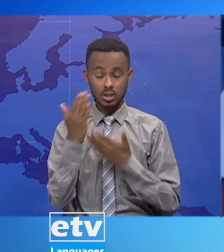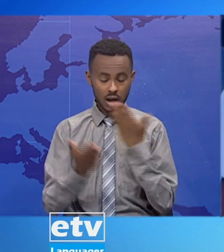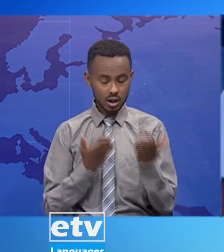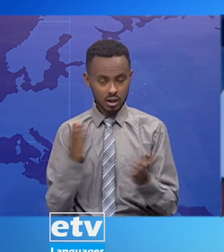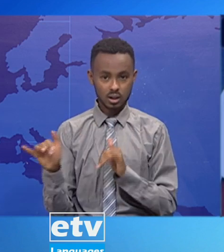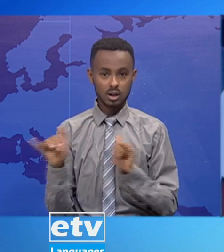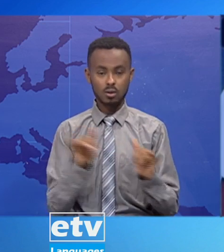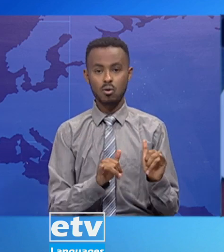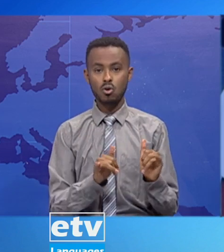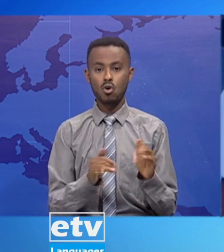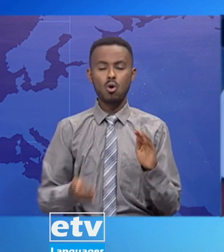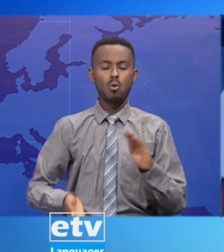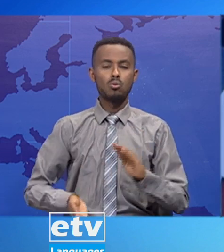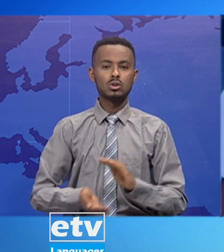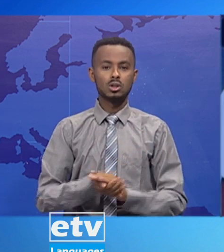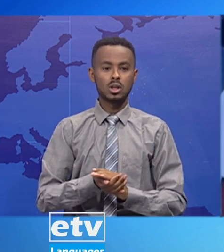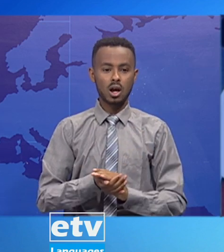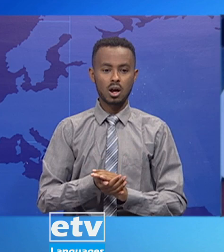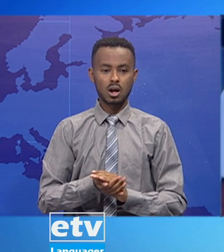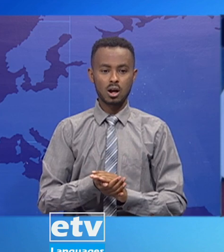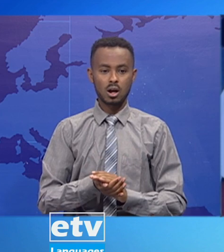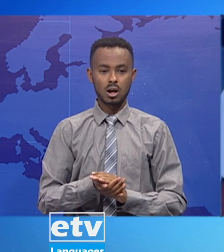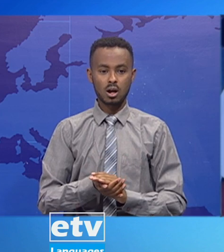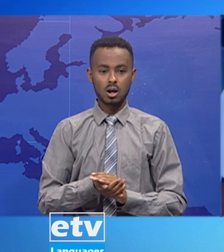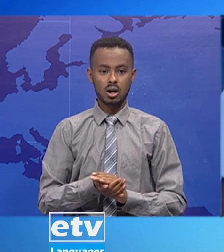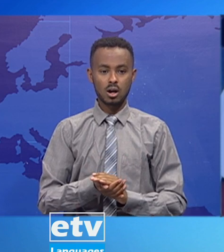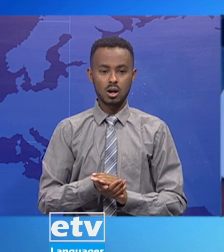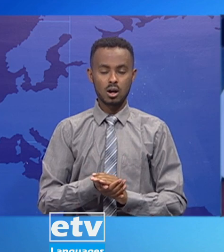ስናገለግል ደግሞ ሙስና